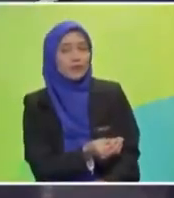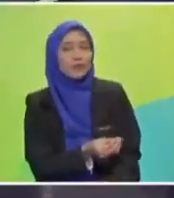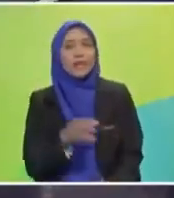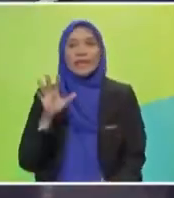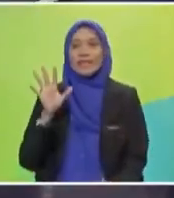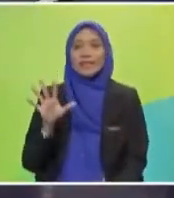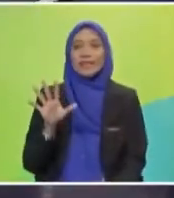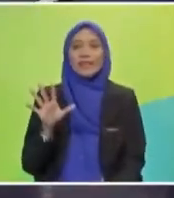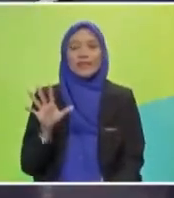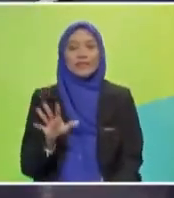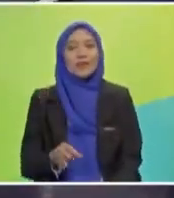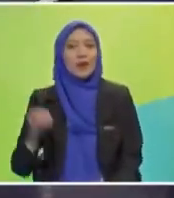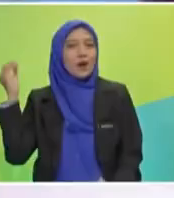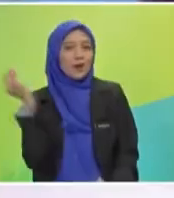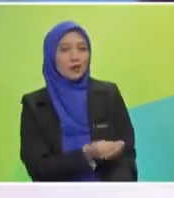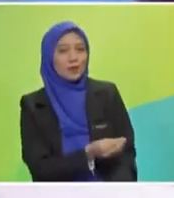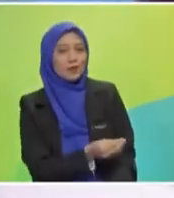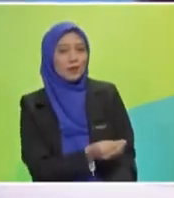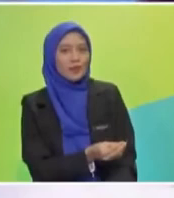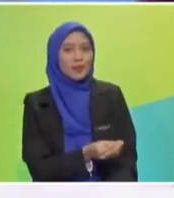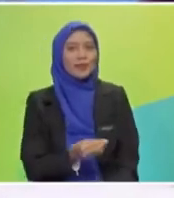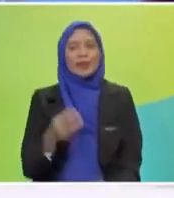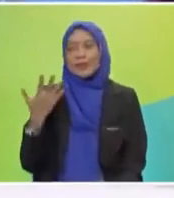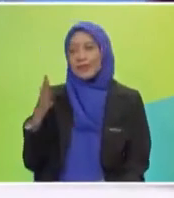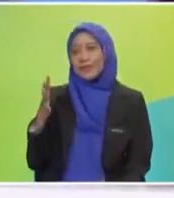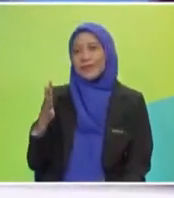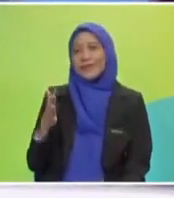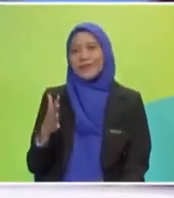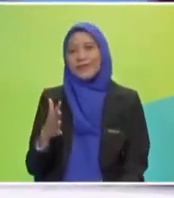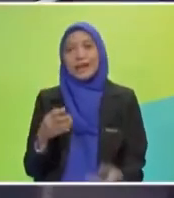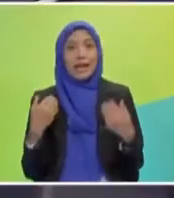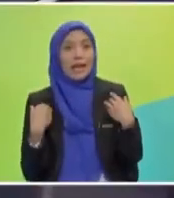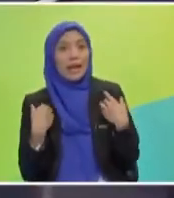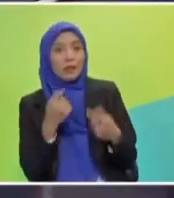5. 1, 2, 3, 0. 15. 1, 3, 0.